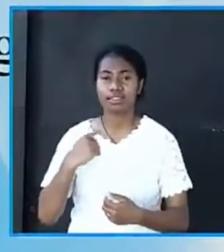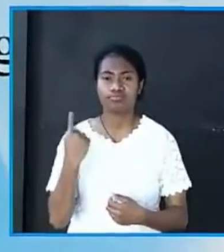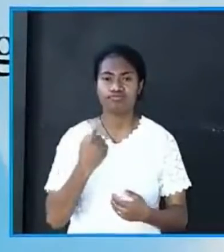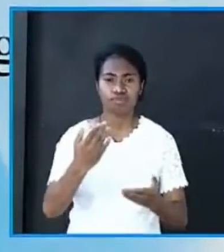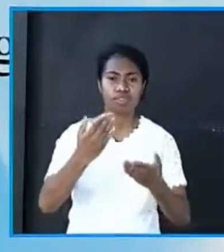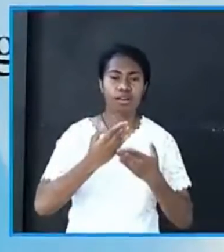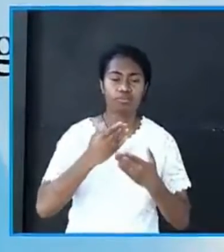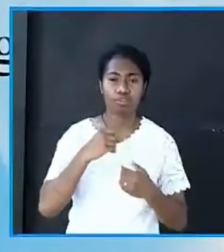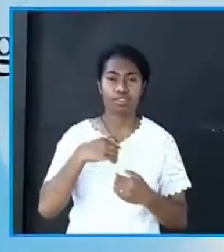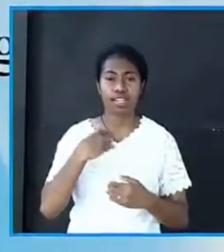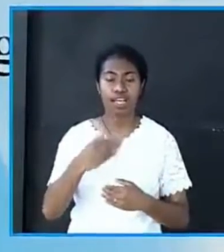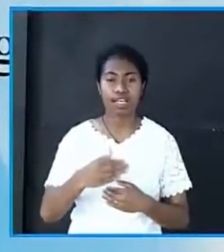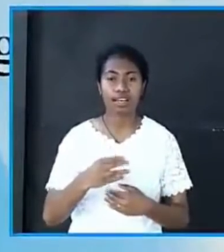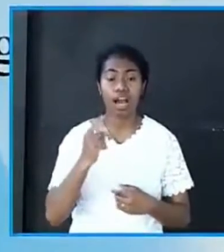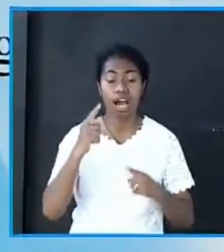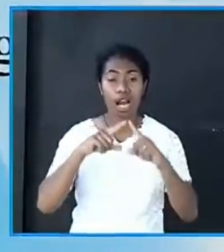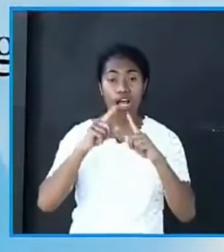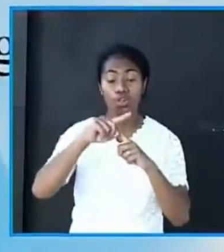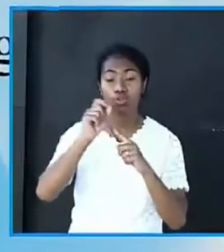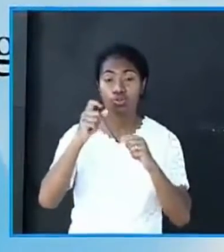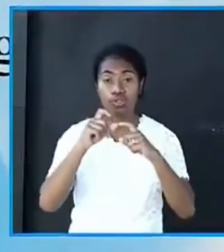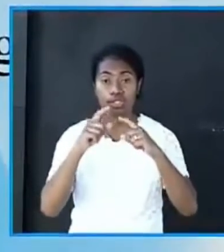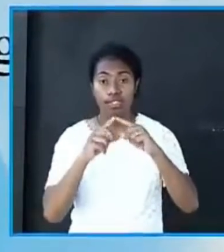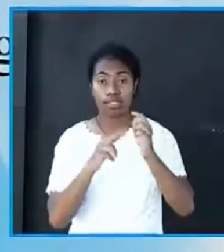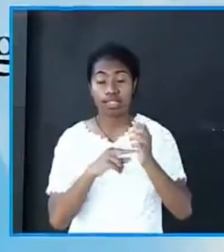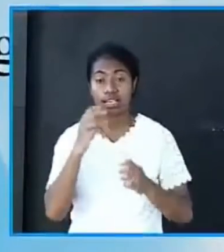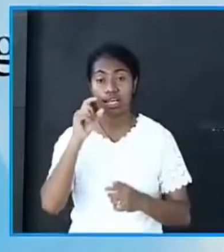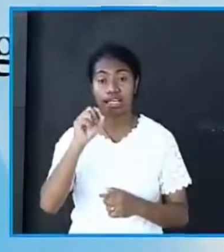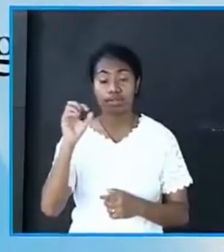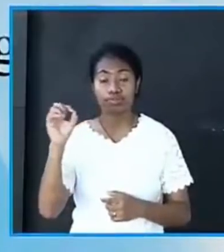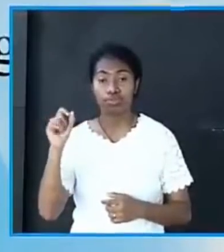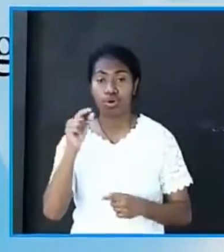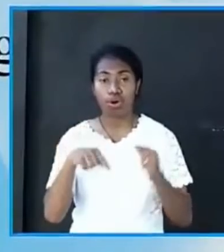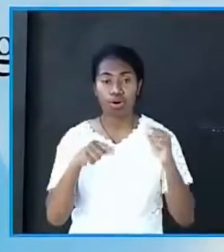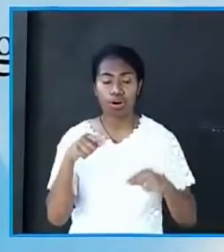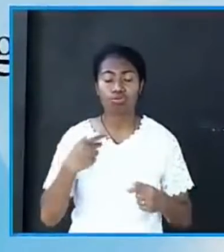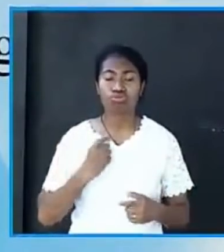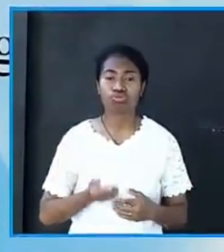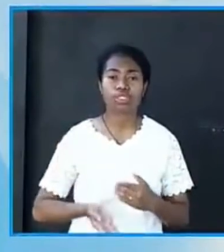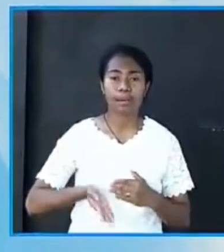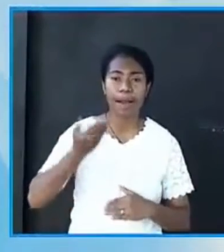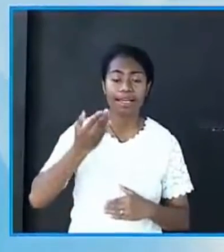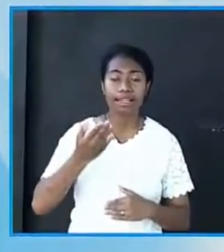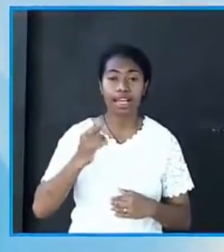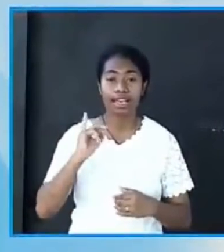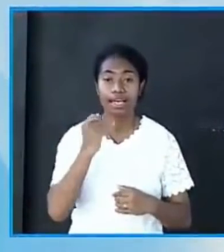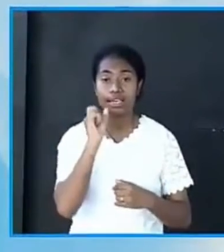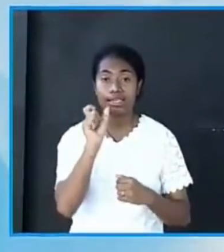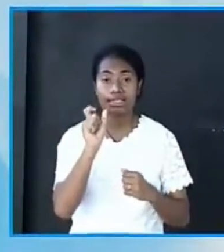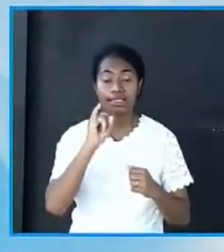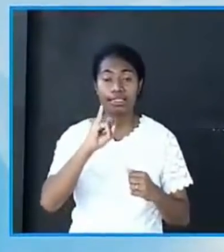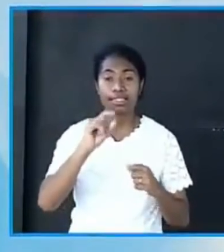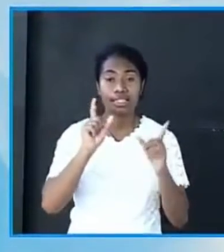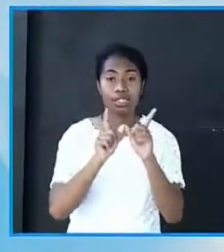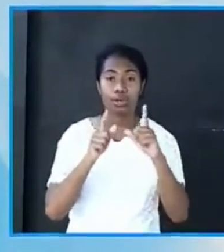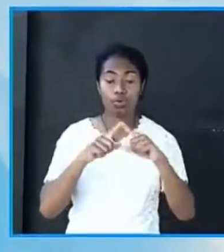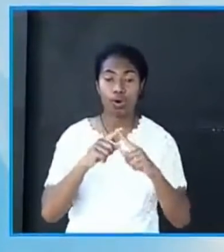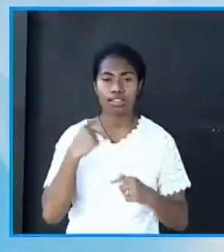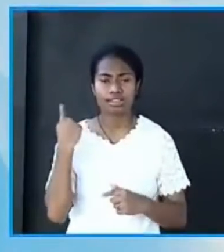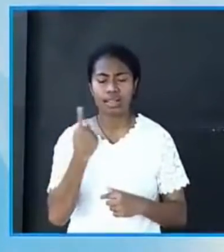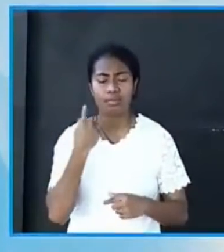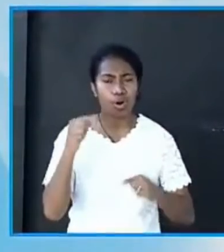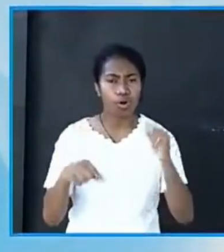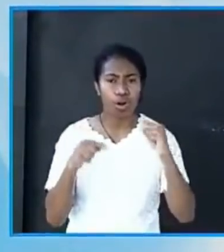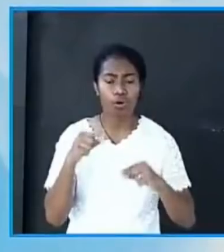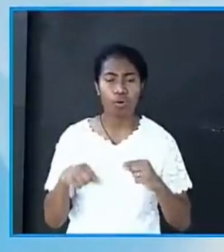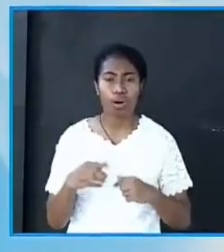mulut itu sehingga ratusan ribu orang menyetujui dan jiwa mereka dibangkitkan pada waktu satu orang berbicara berjam-jam semua